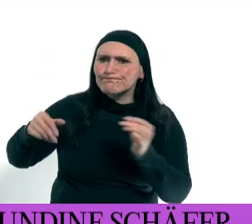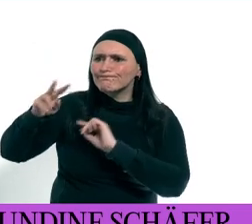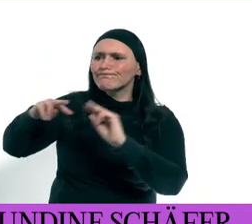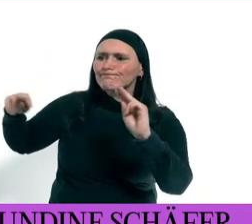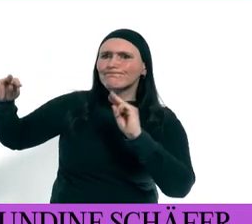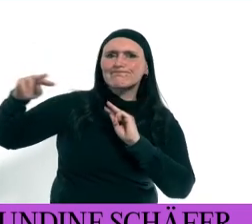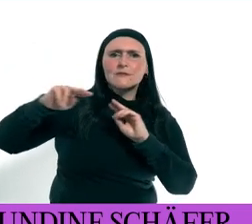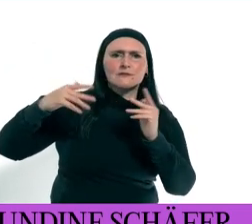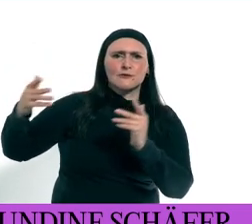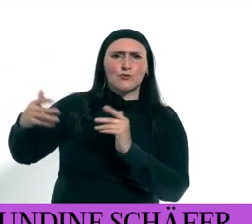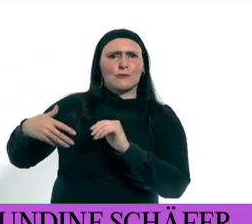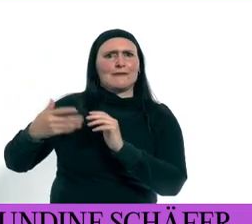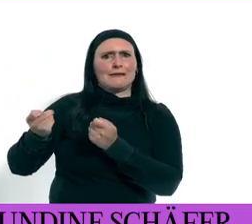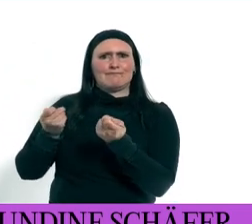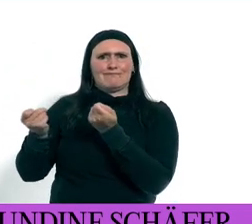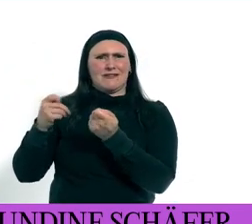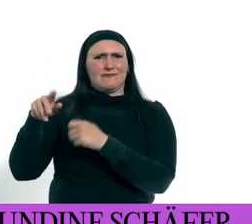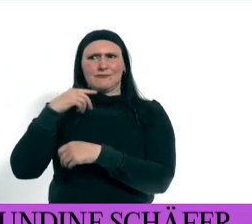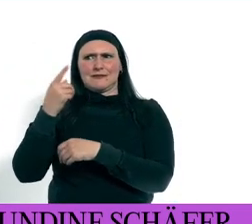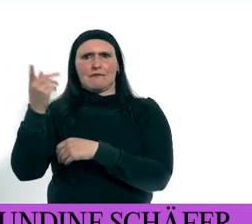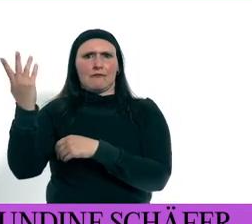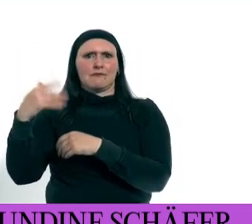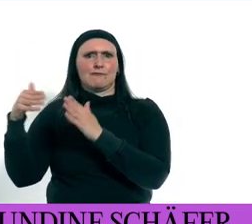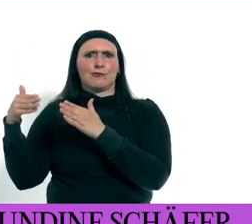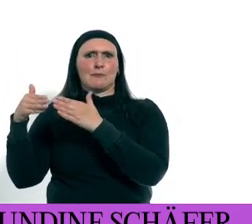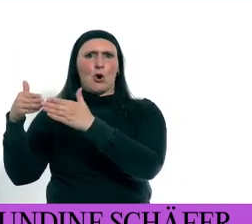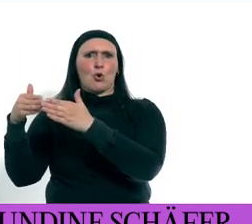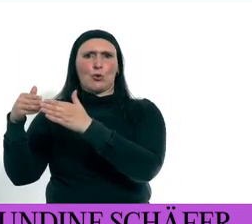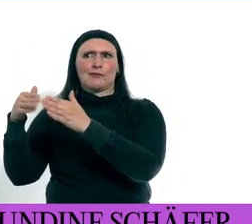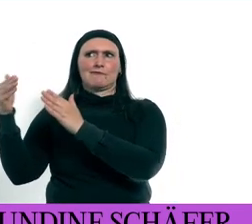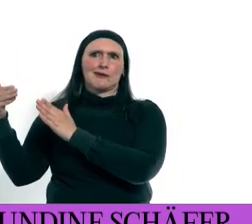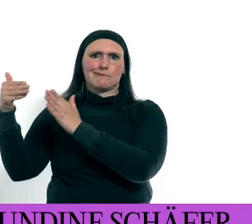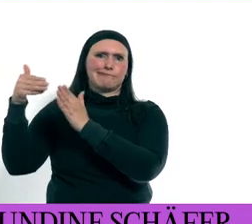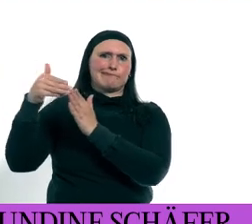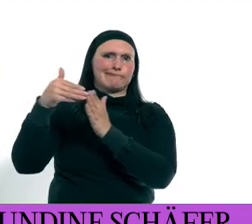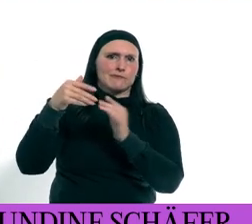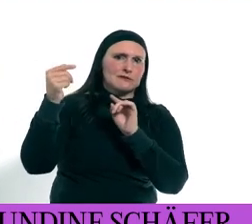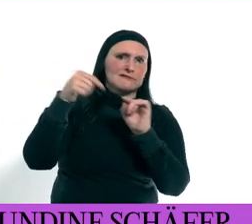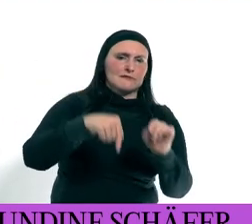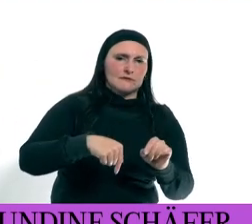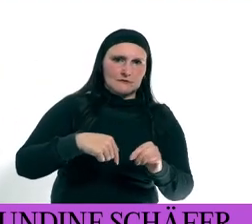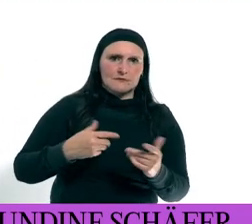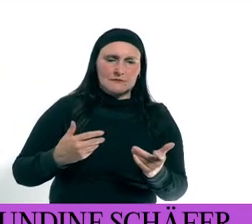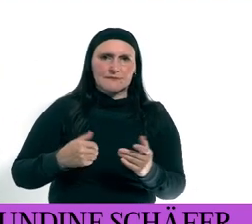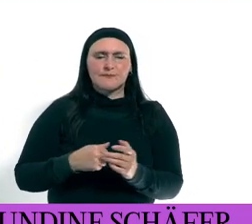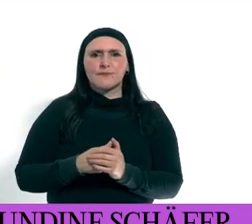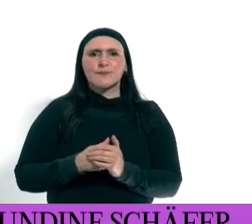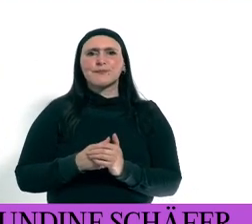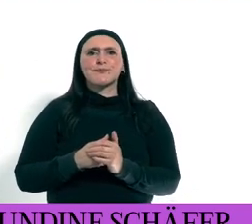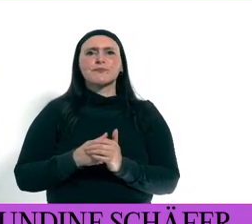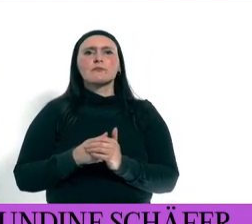als Kunstschaffende mit Communities, und dennoch müsst ihr ein Stück weit die Kontrolle aufgeben.